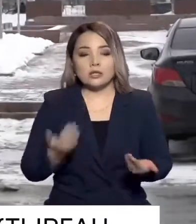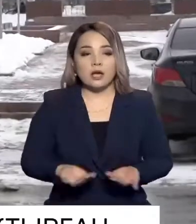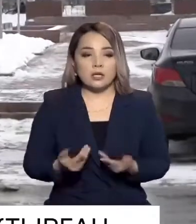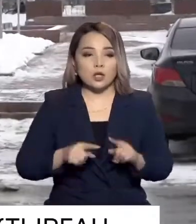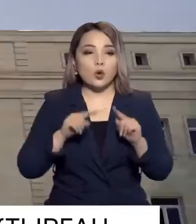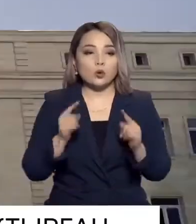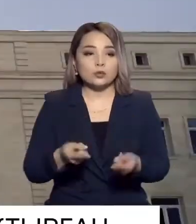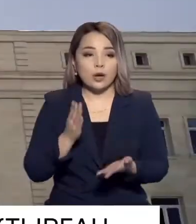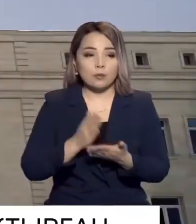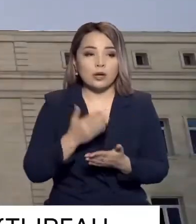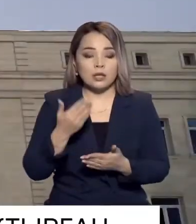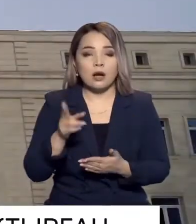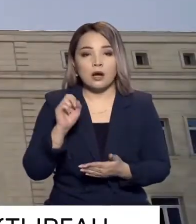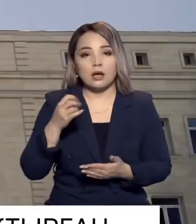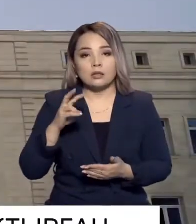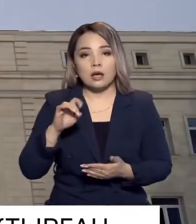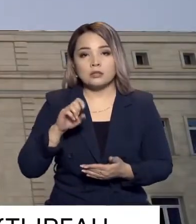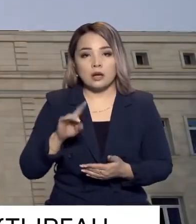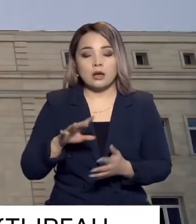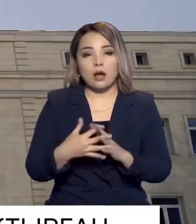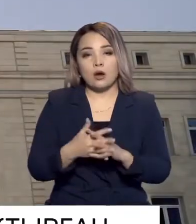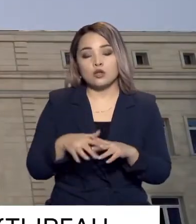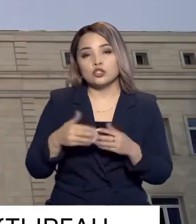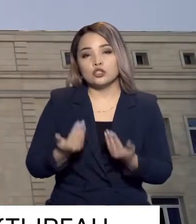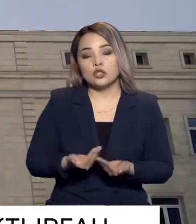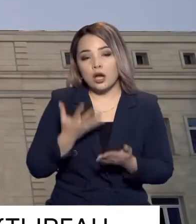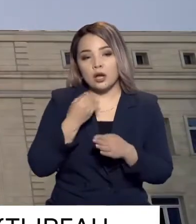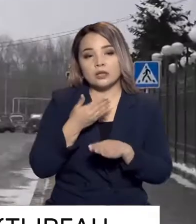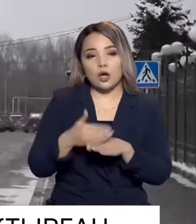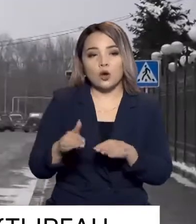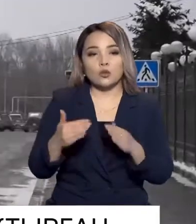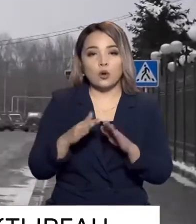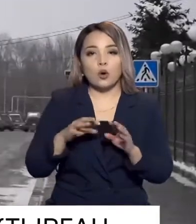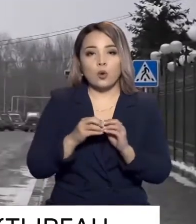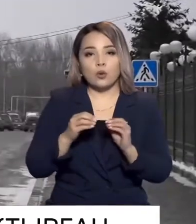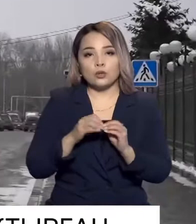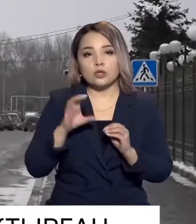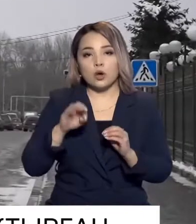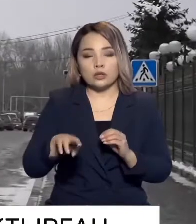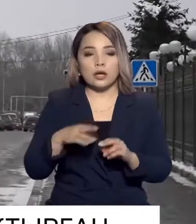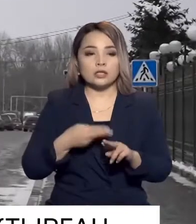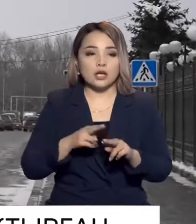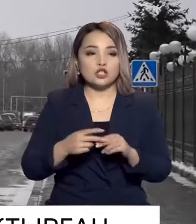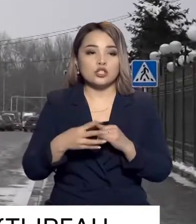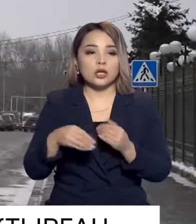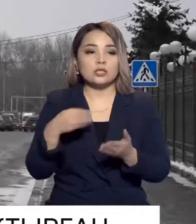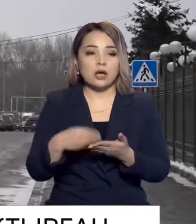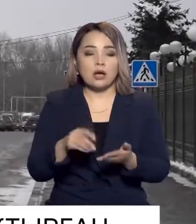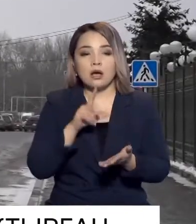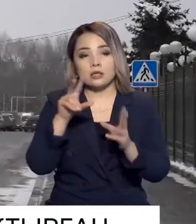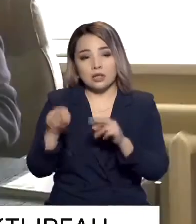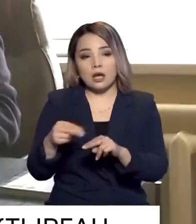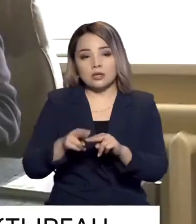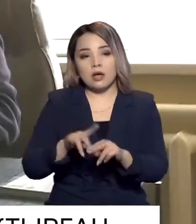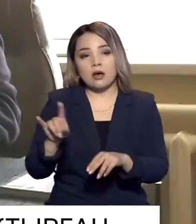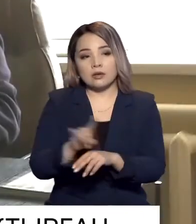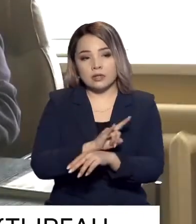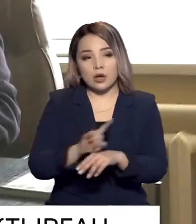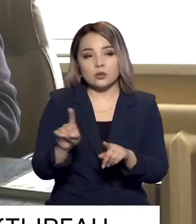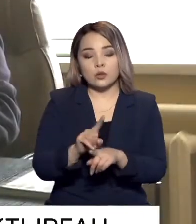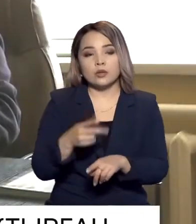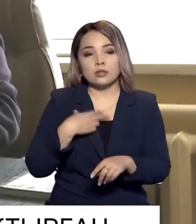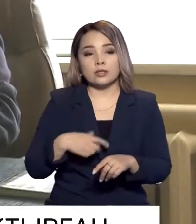қолға түсірді. Ол Қайназар ауылынан жеке тұрғын үй құрылысына 10 сотық жер алып берем деп, өз жерлестерін алдап,